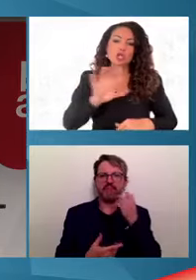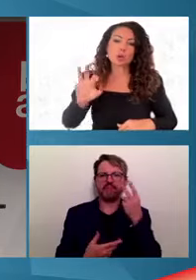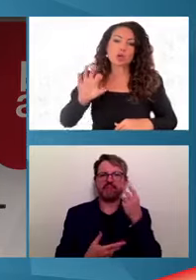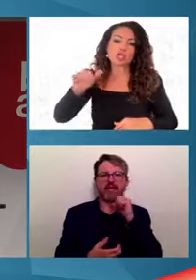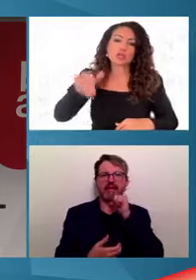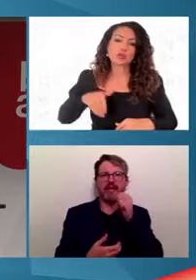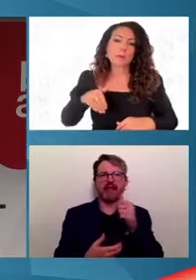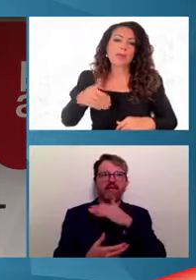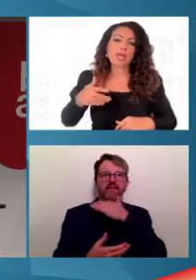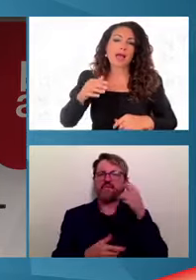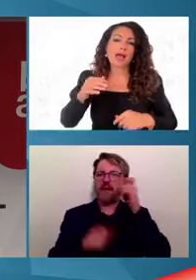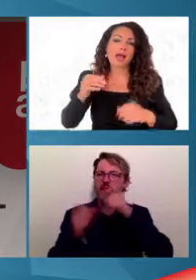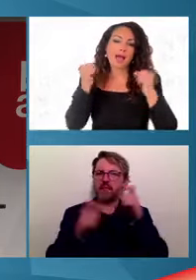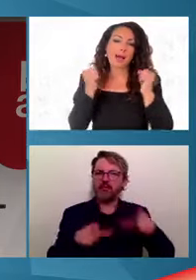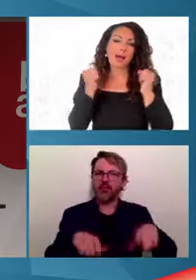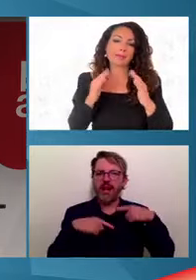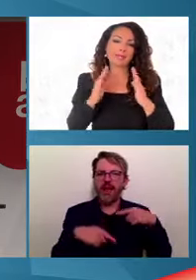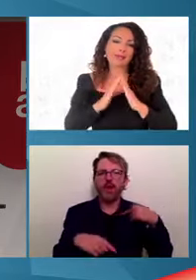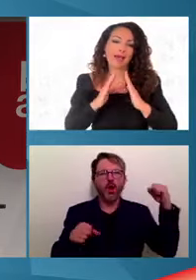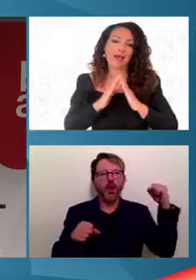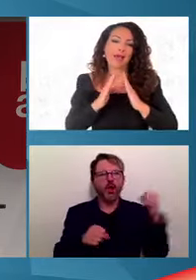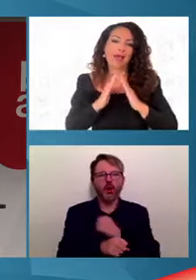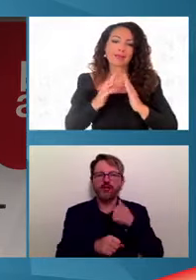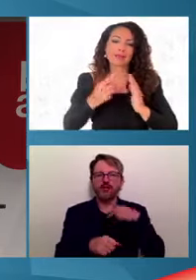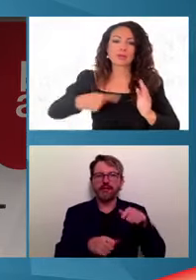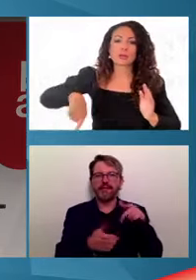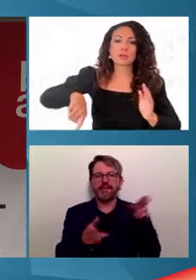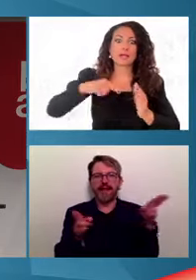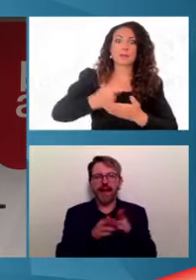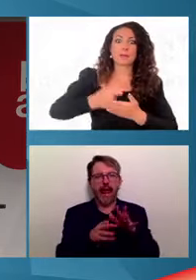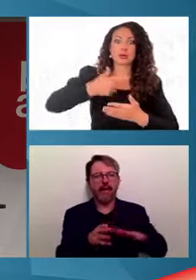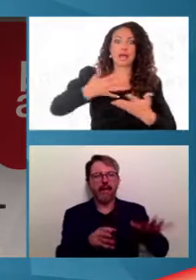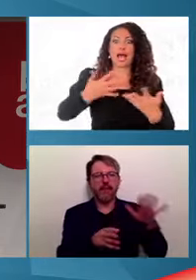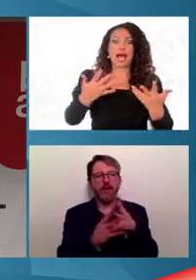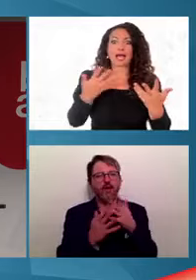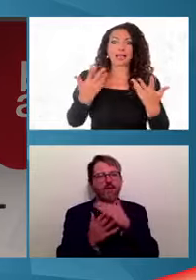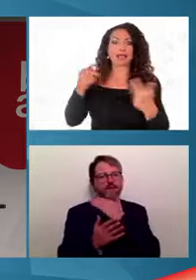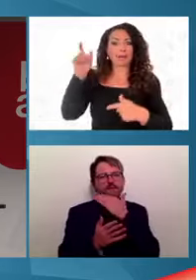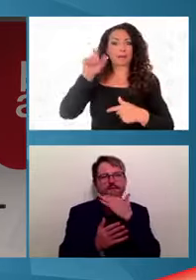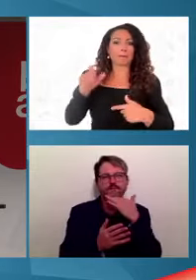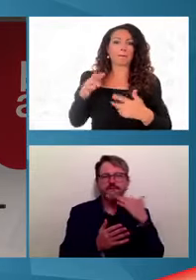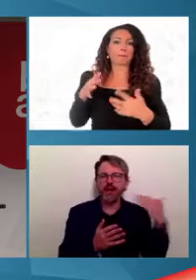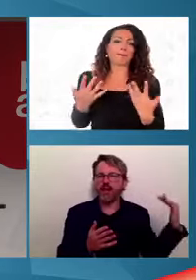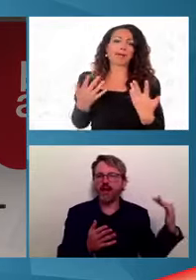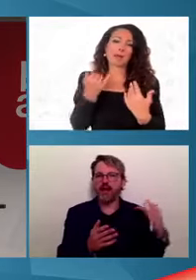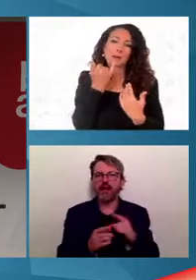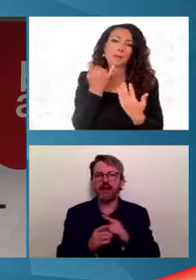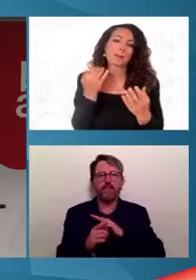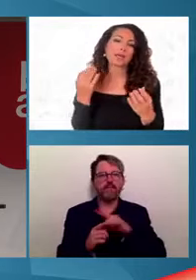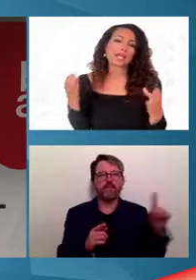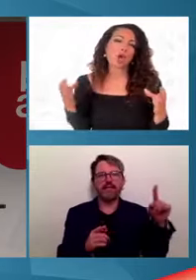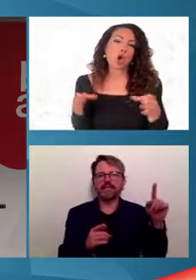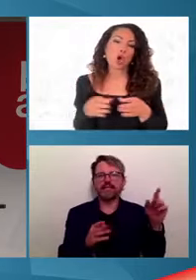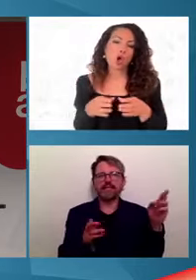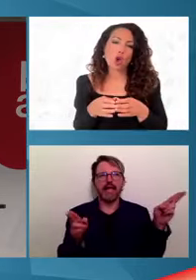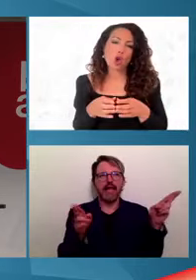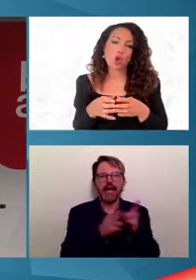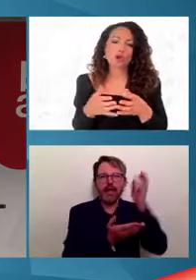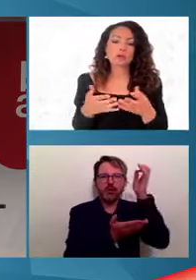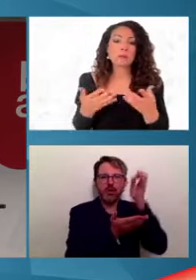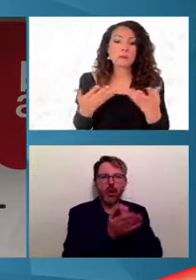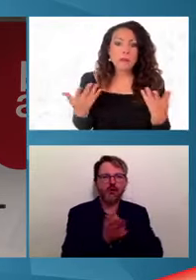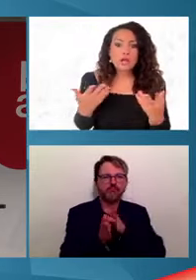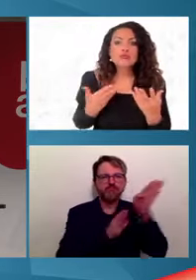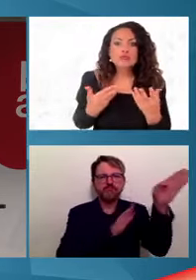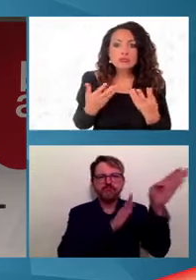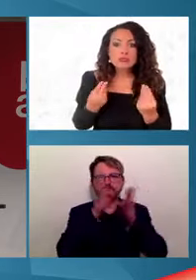auf diesem kleinen Gebiet enorm viel. Eine periphere Struktur bis hinaus in den kleinsten Ort, und das dürfen wir auch